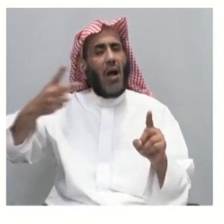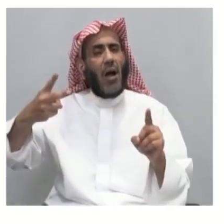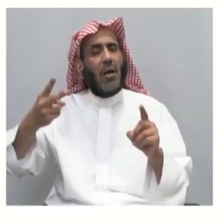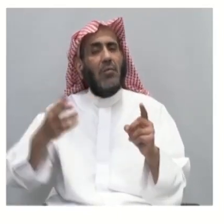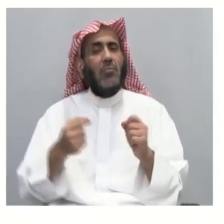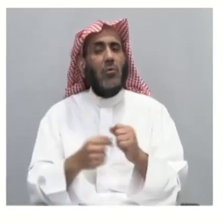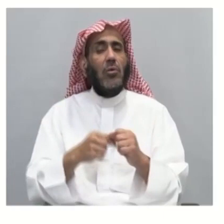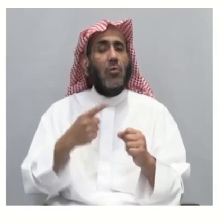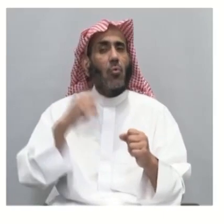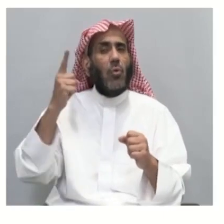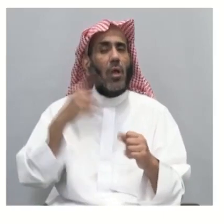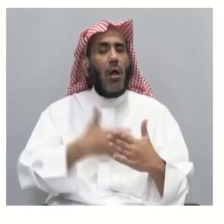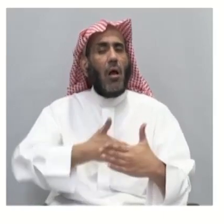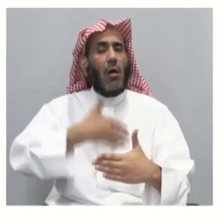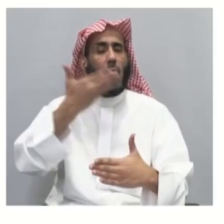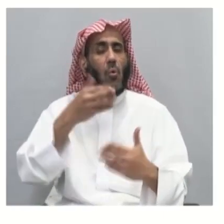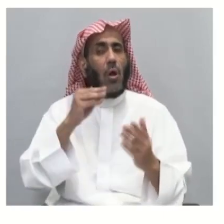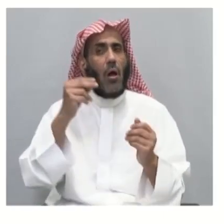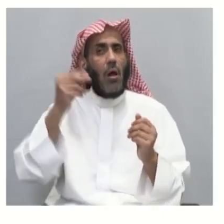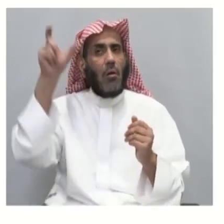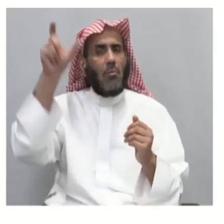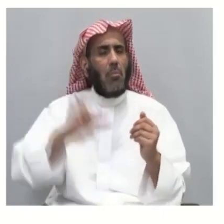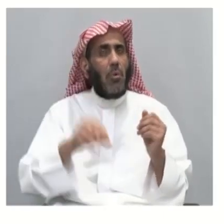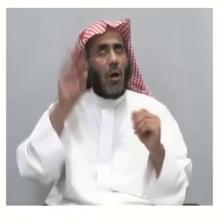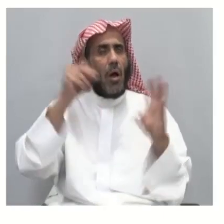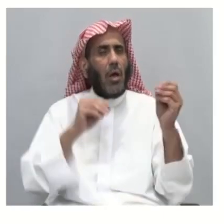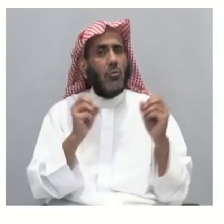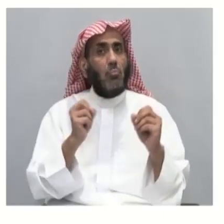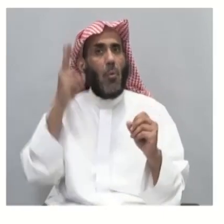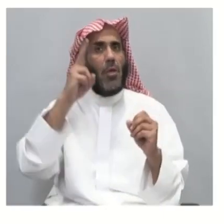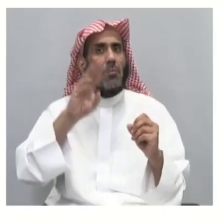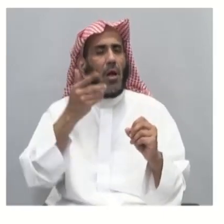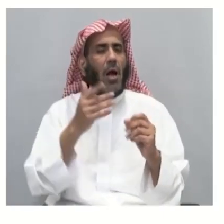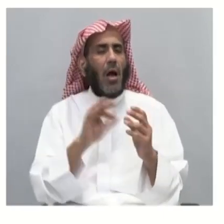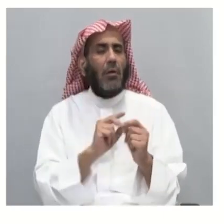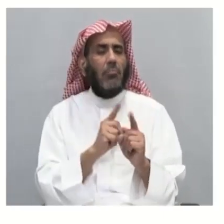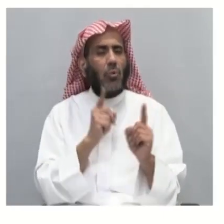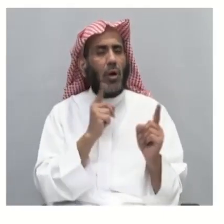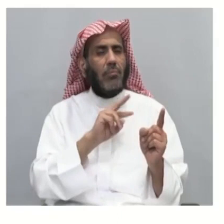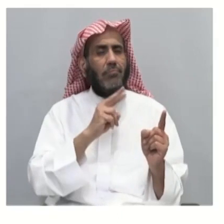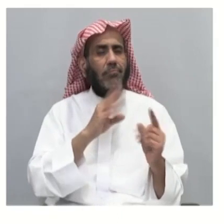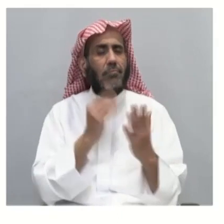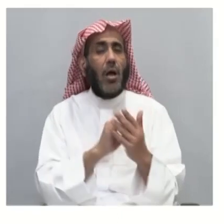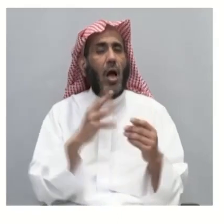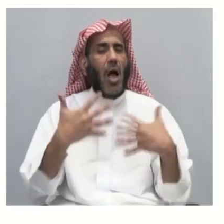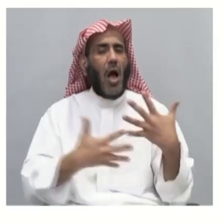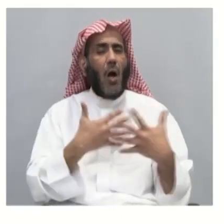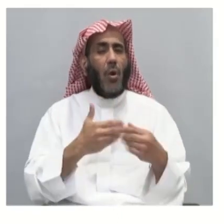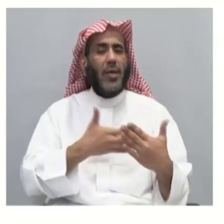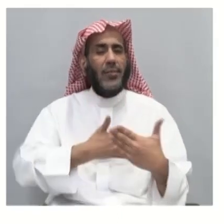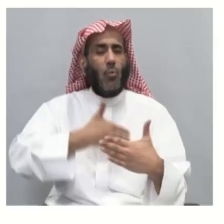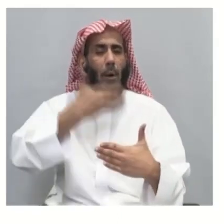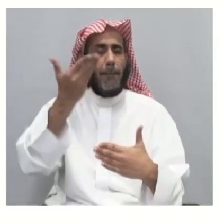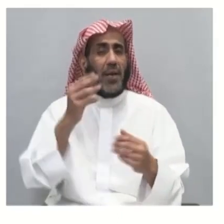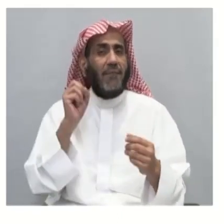ان يعبر عنه القاص المبدع بطريقه غير مباشره في الفقره الرابعه هنا يقول حاول ان تعبر